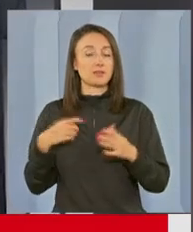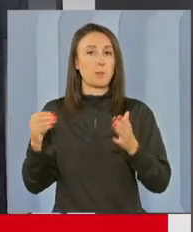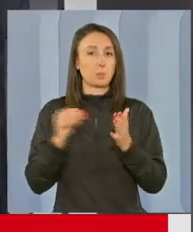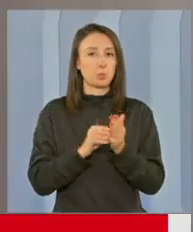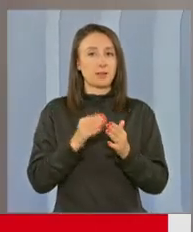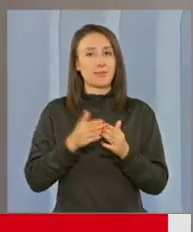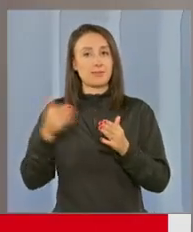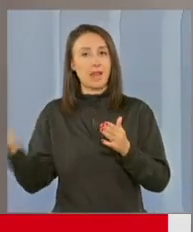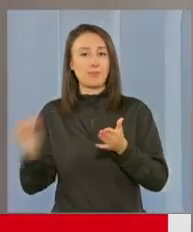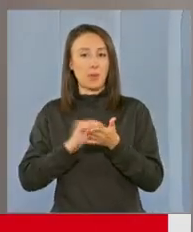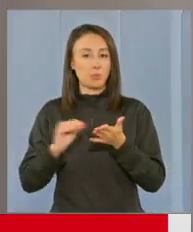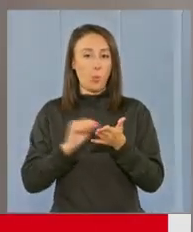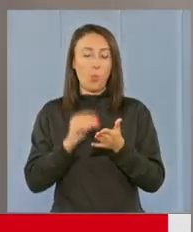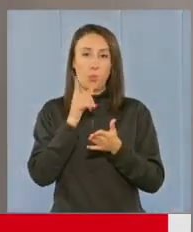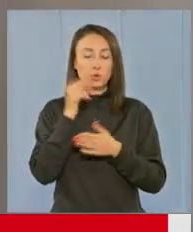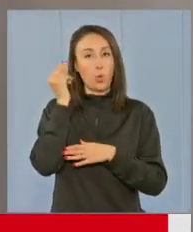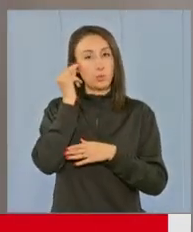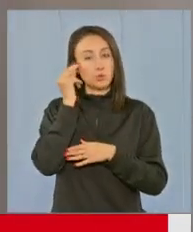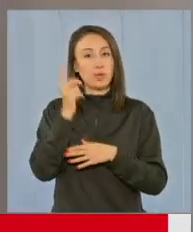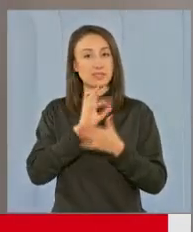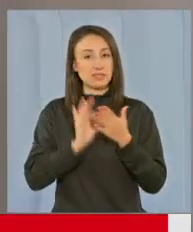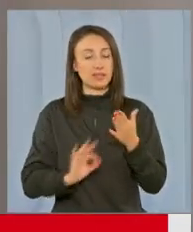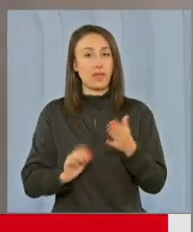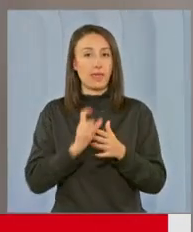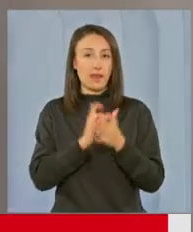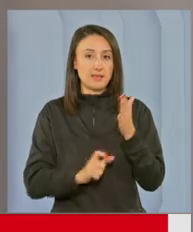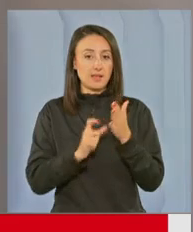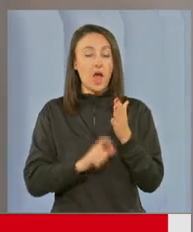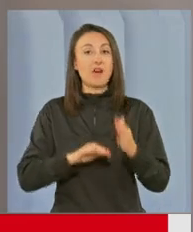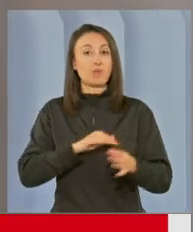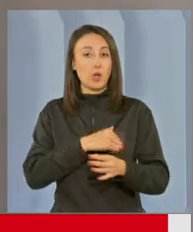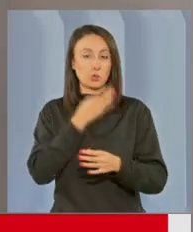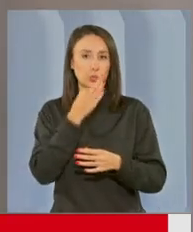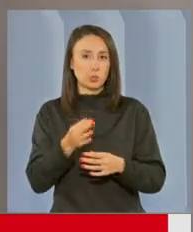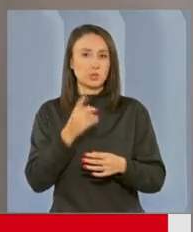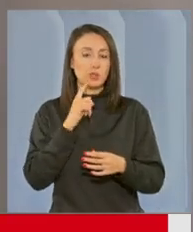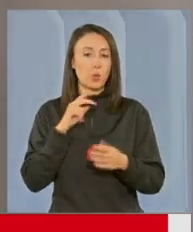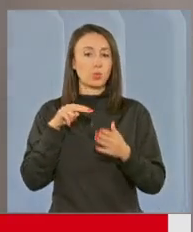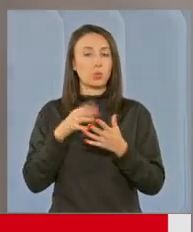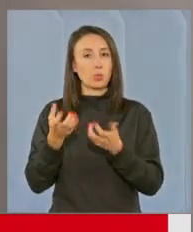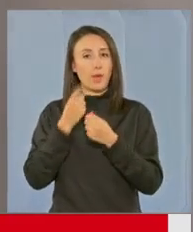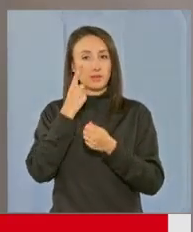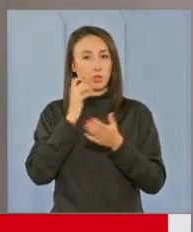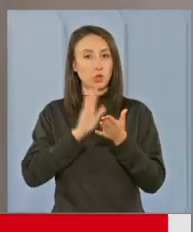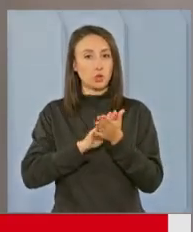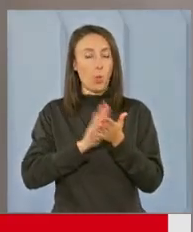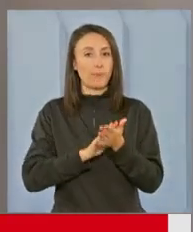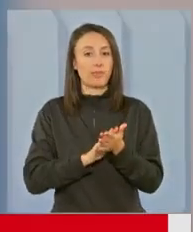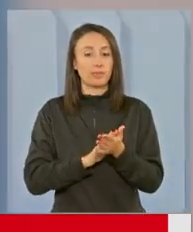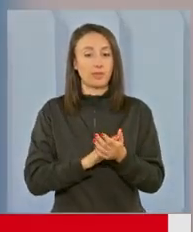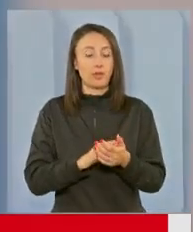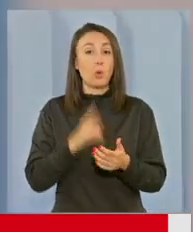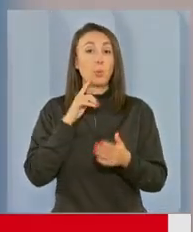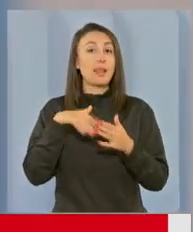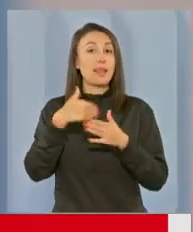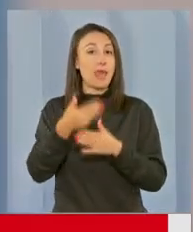în dreapta biroului unde acesta obișnuia să scrie rețetele. Avocații au transmis că s-au ridicat câteva documente medicale, un